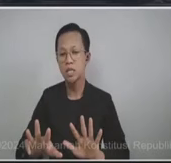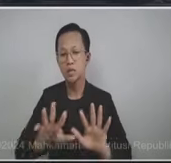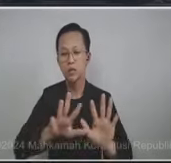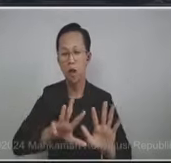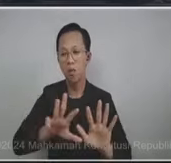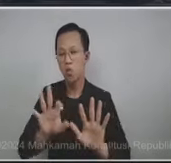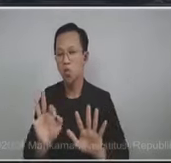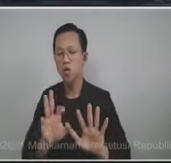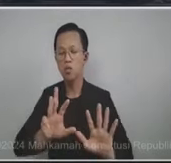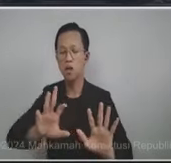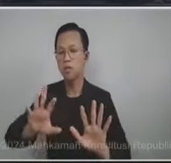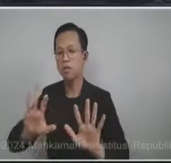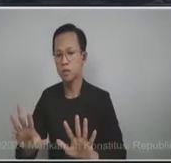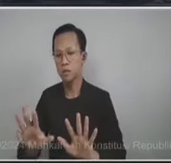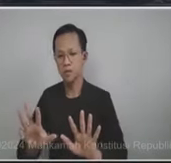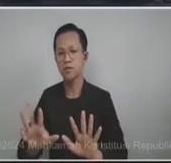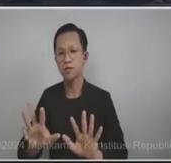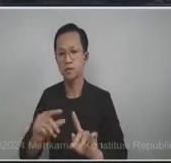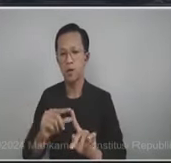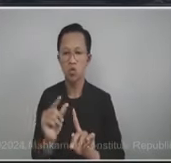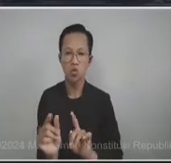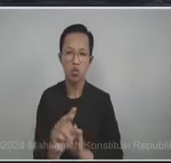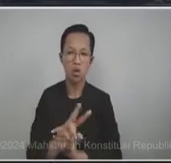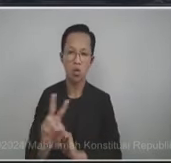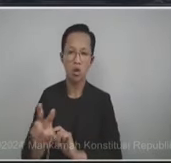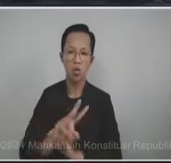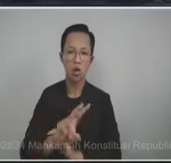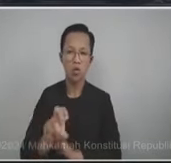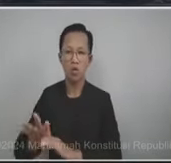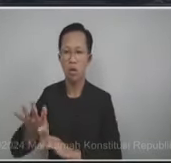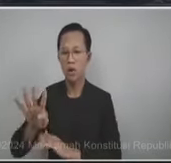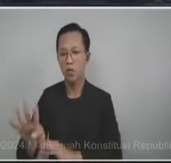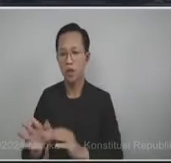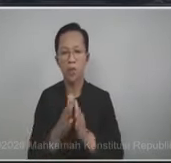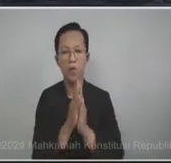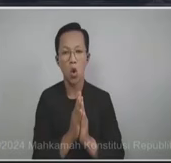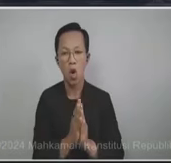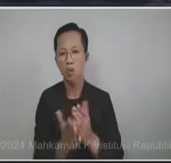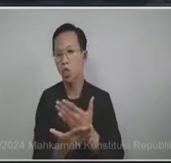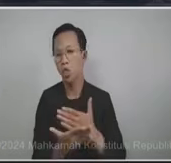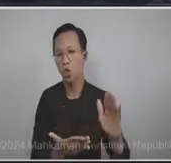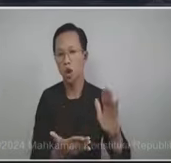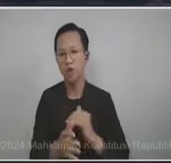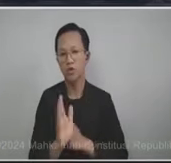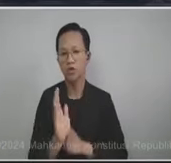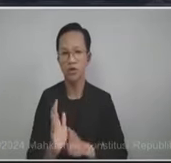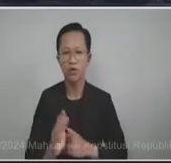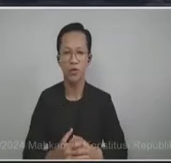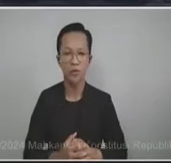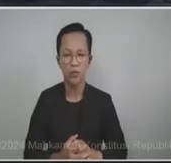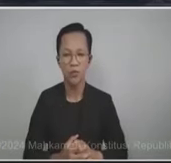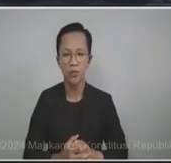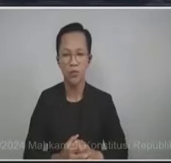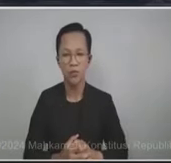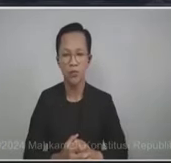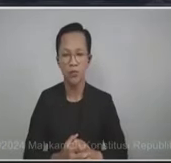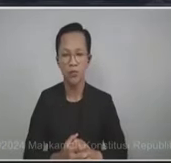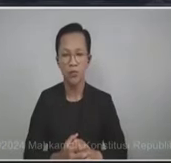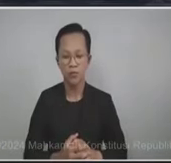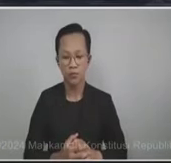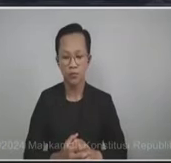4188899099/ pu G datar 22 romawi/ 2024 untuk seluruhnya